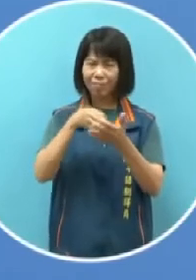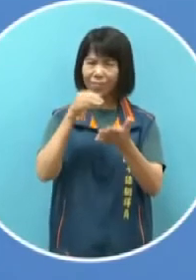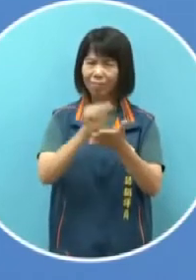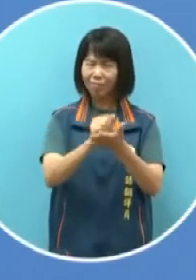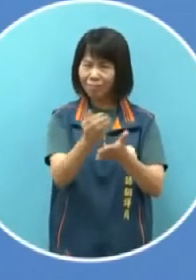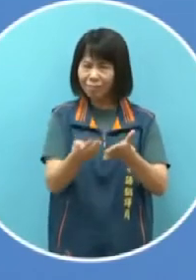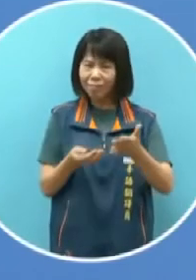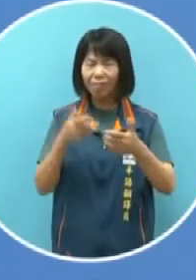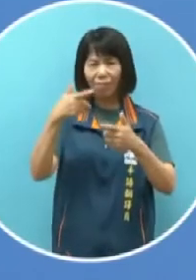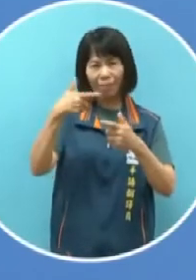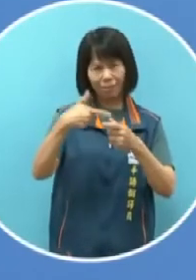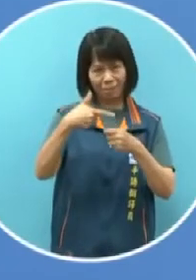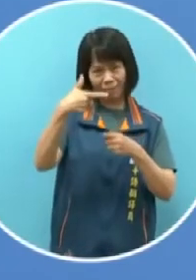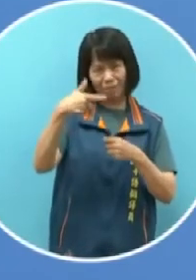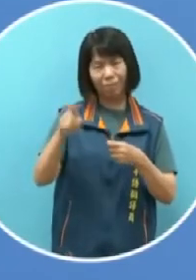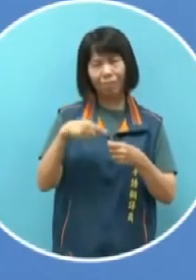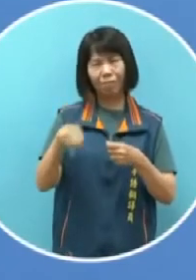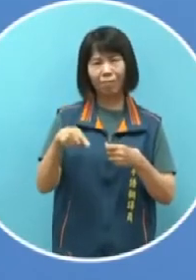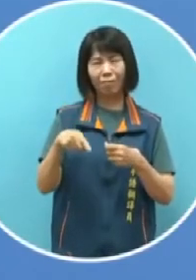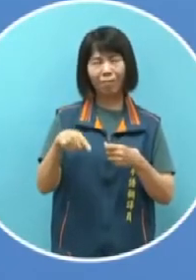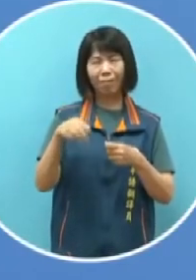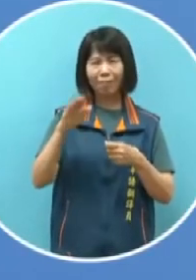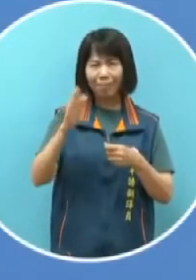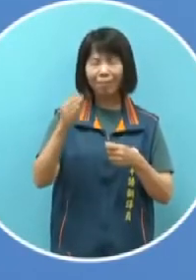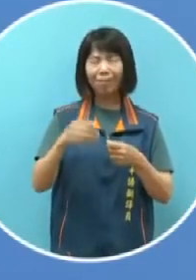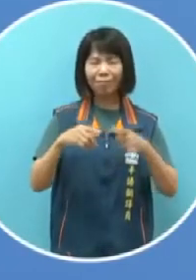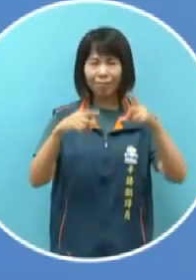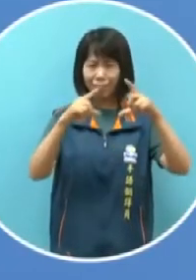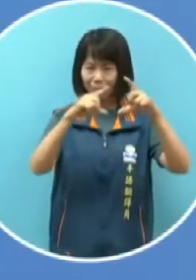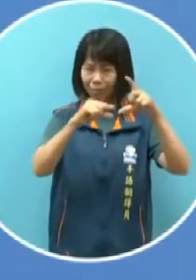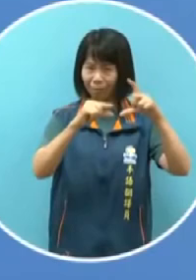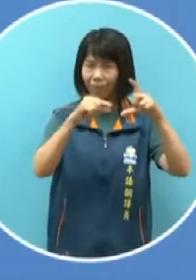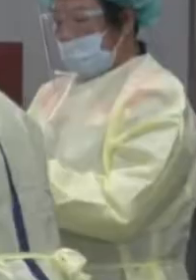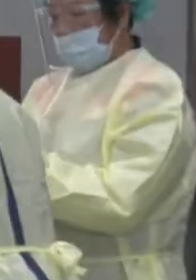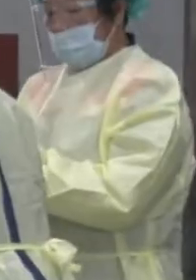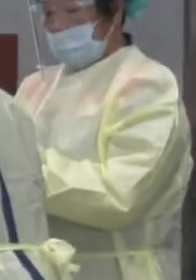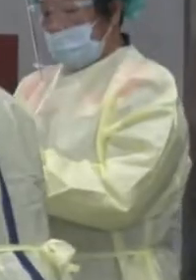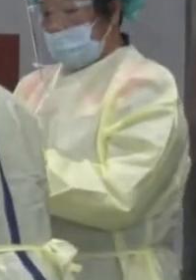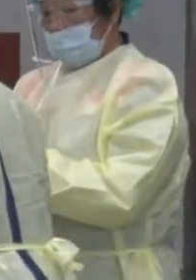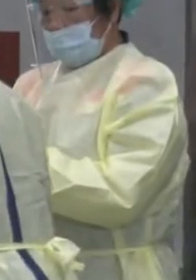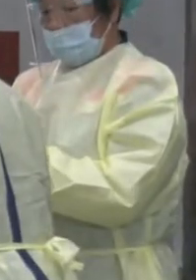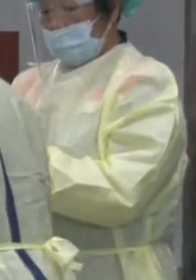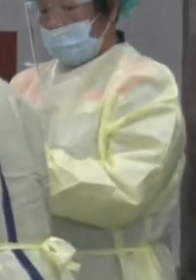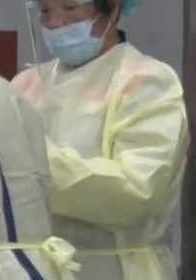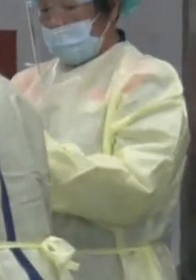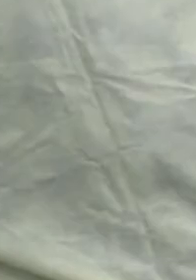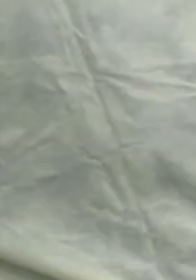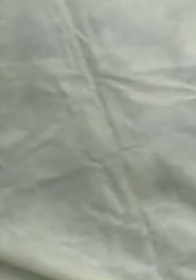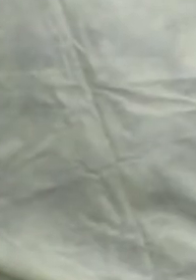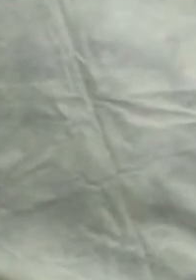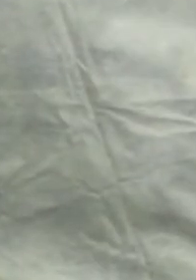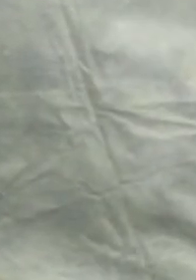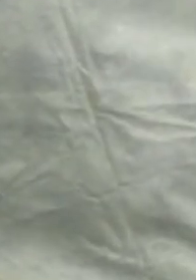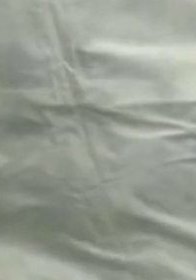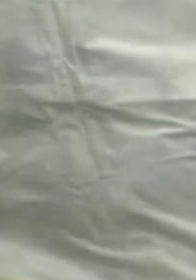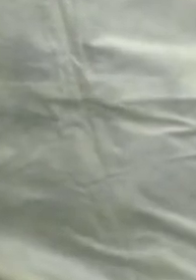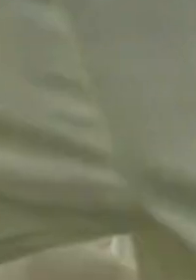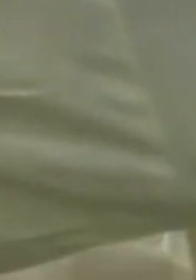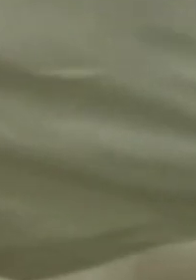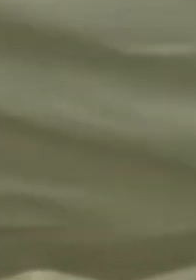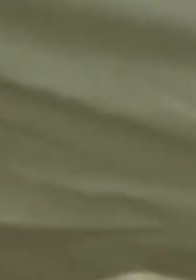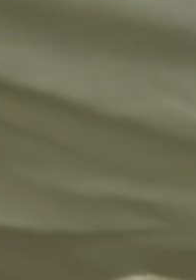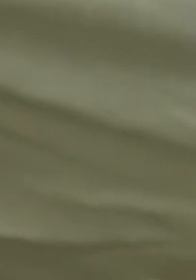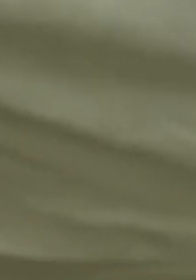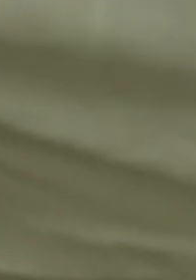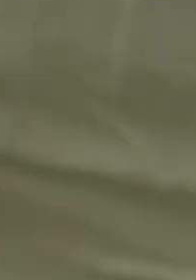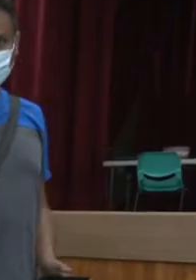是不见得一定打得到，那一定要看你剩余多少剂量哈。 朱家强说明疫苗残剂施打细则，预